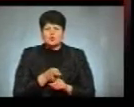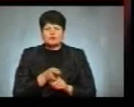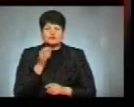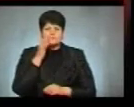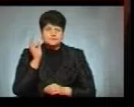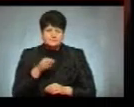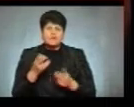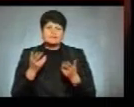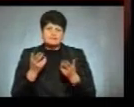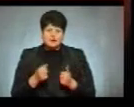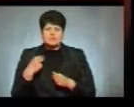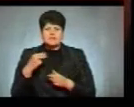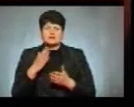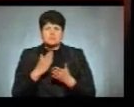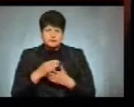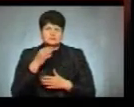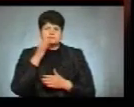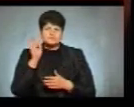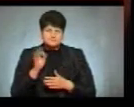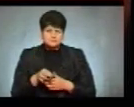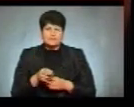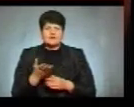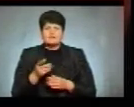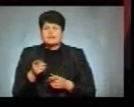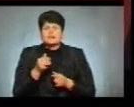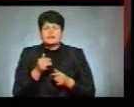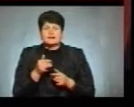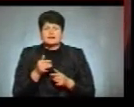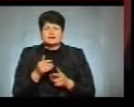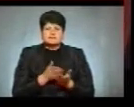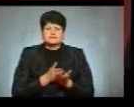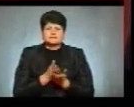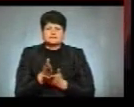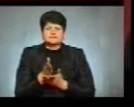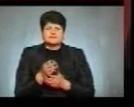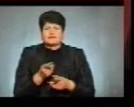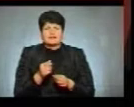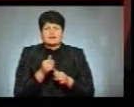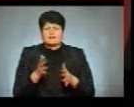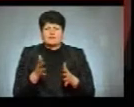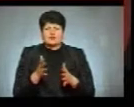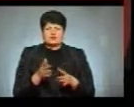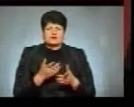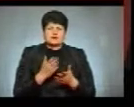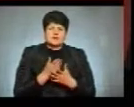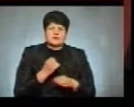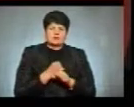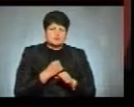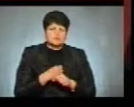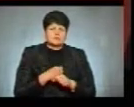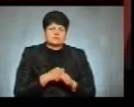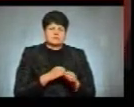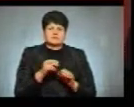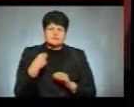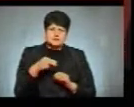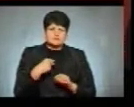так, звичайно, що президент має певні компетенції, і він не може їх переходити, бо є компетенції парламенту, є компетенції Кабінету міністрів. Але,